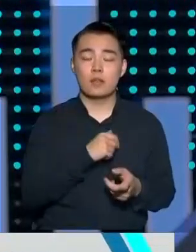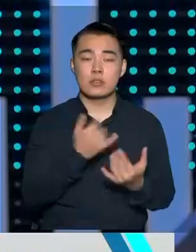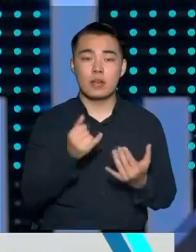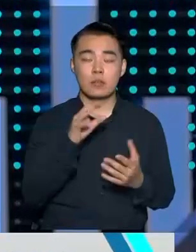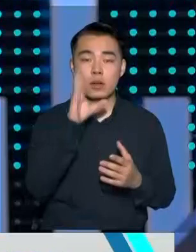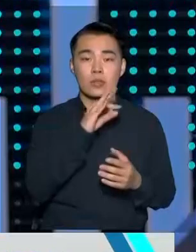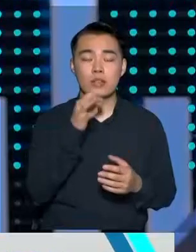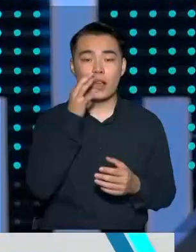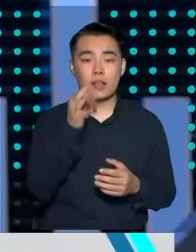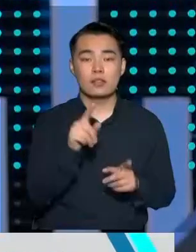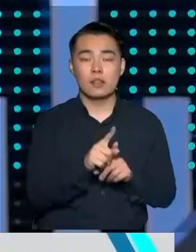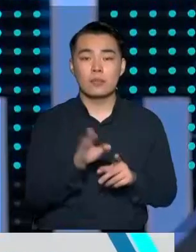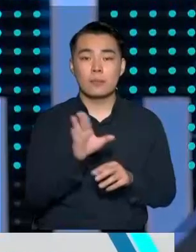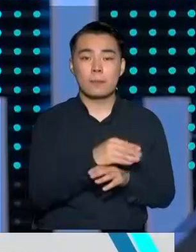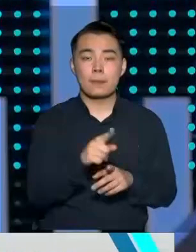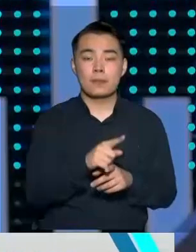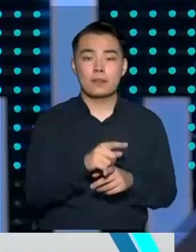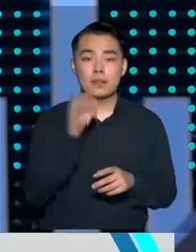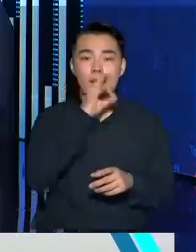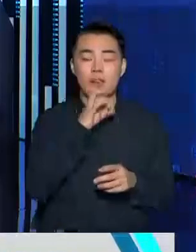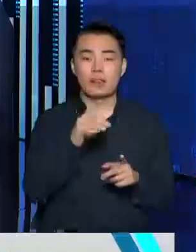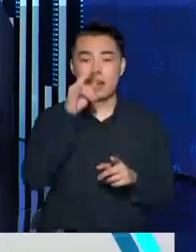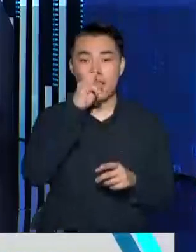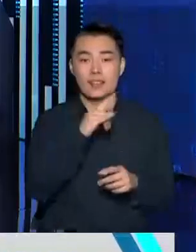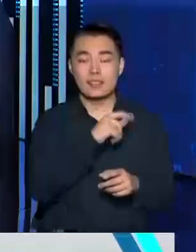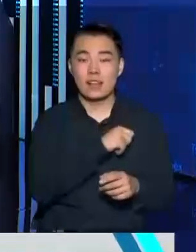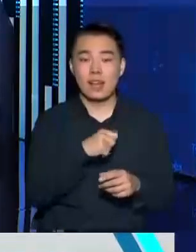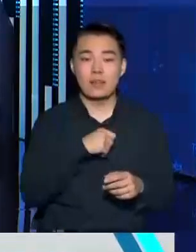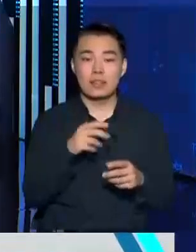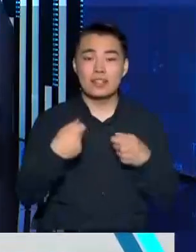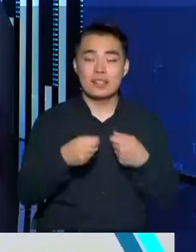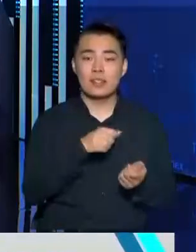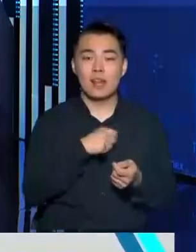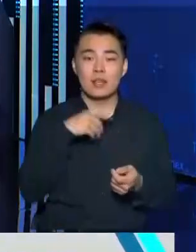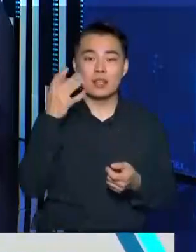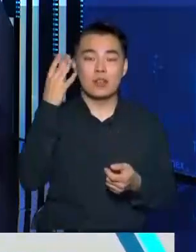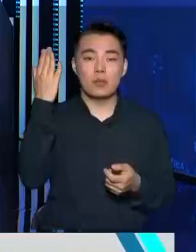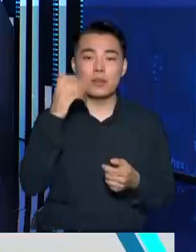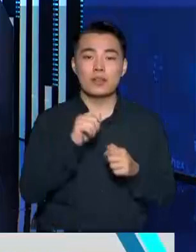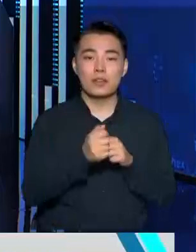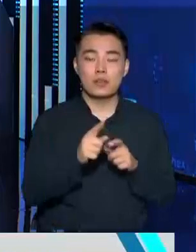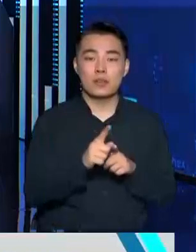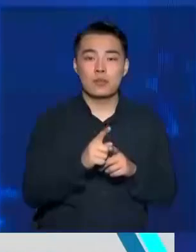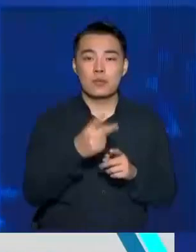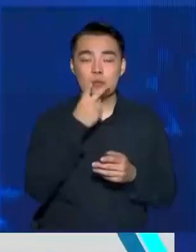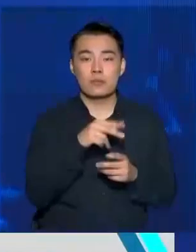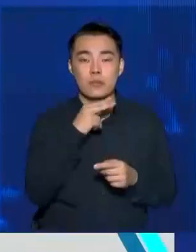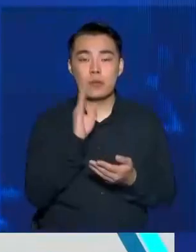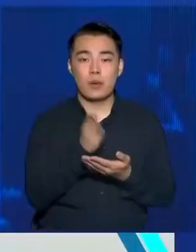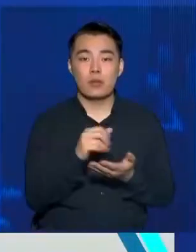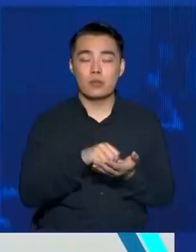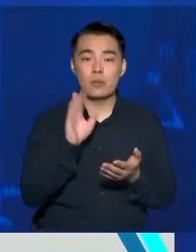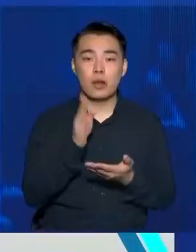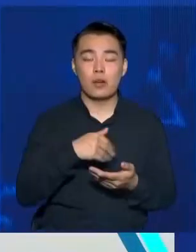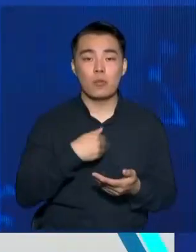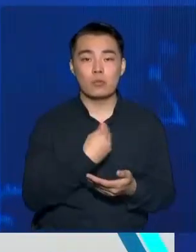что лекарственный рынок Казахстана привлекателен для иностранных специалистов, иностранных фармкомпаний. С учетом того,